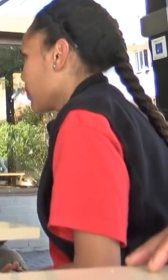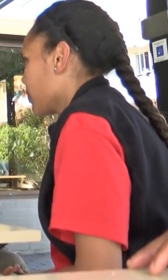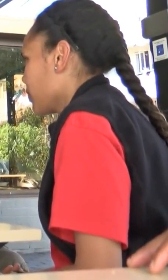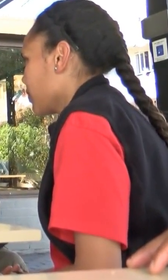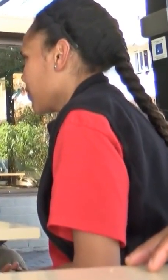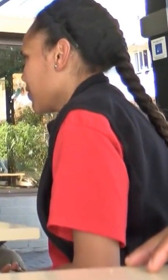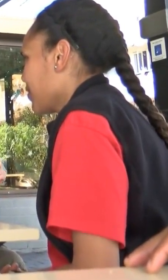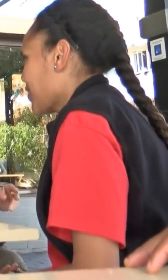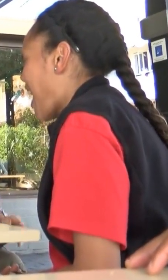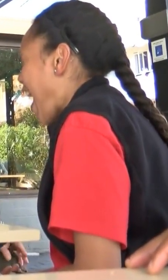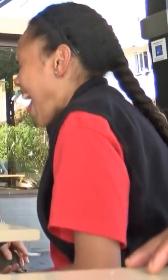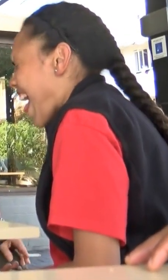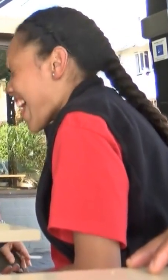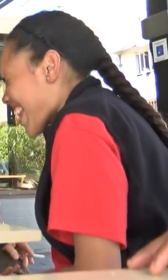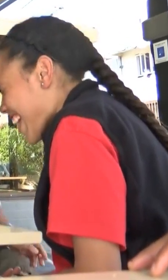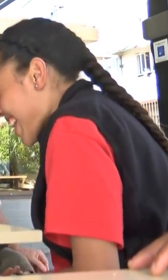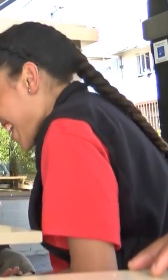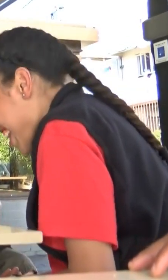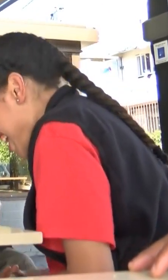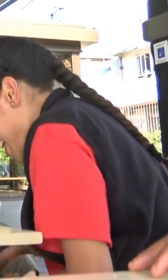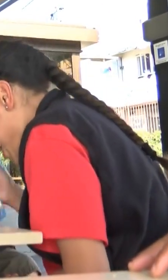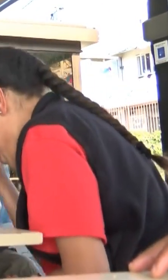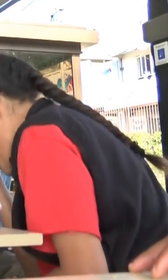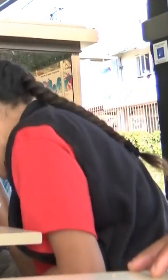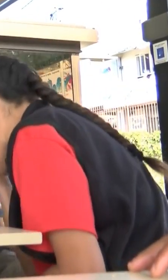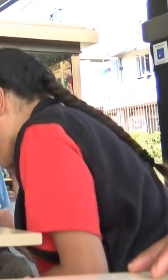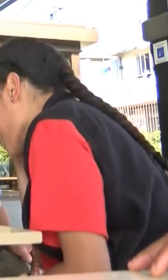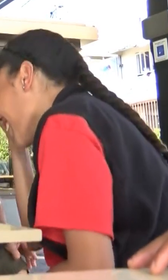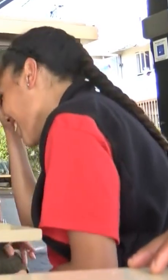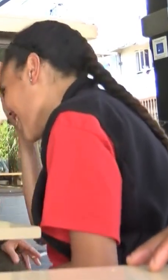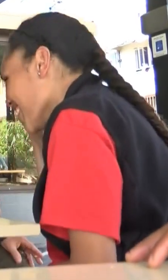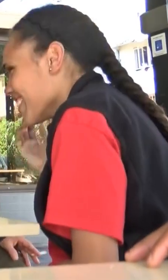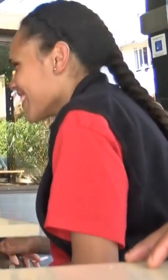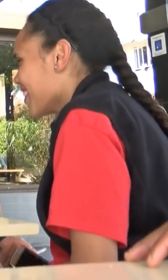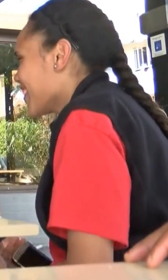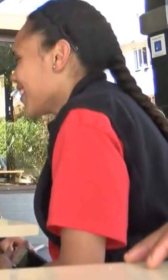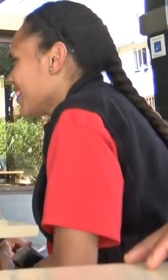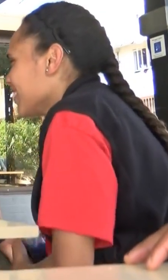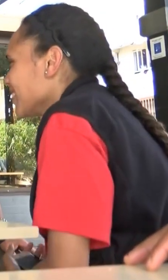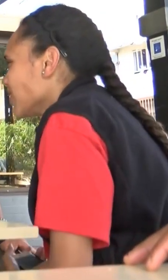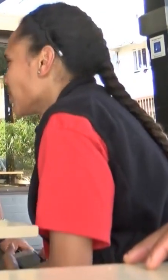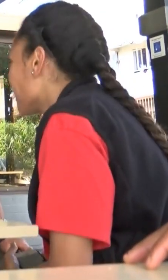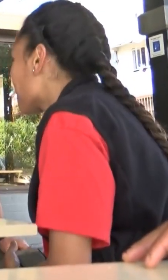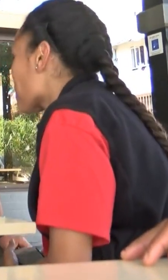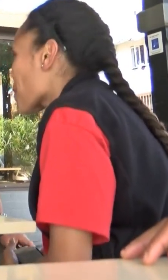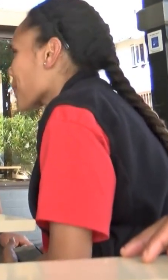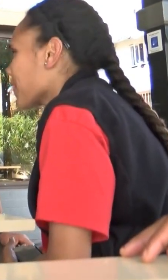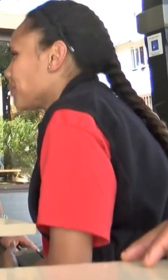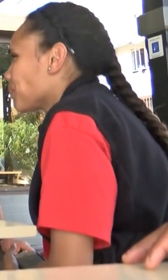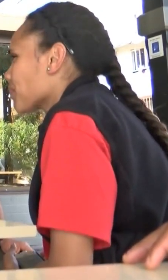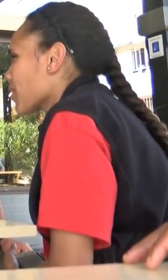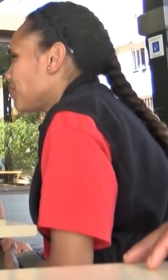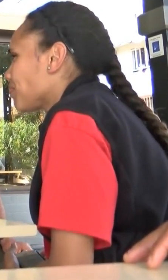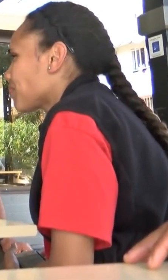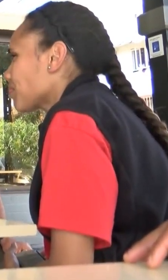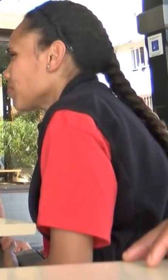vise, j'appuie et pchit, ça l'éclabousse et il va démarrer. C'est pas possible ça. C'est pas possible. Mais non, c'est